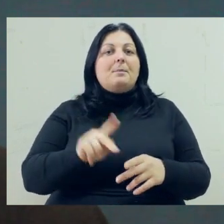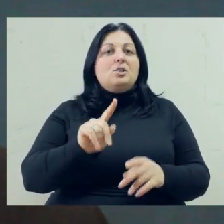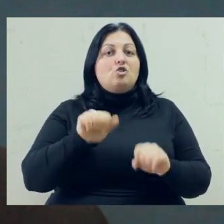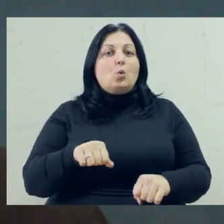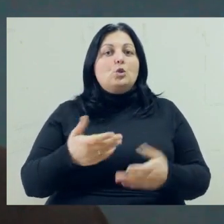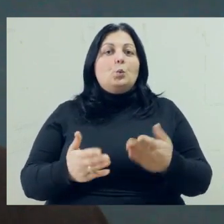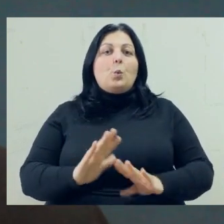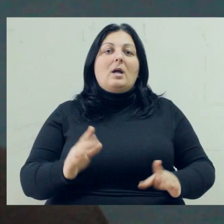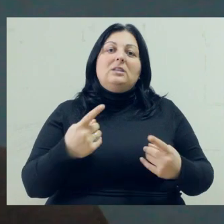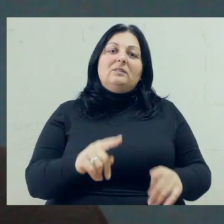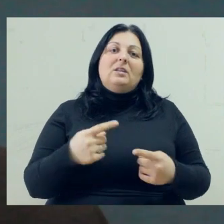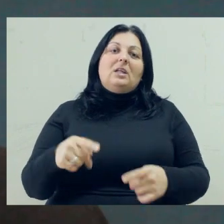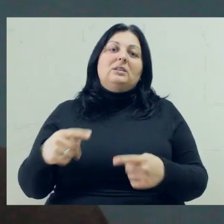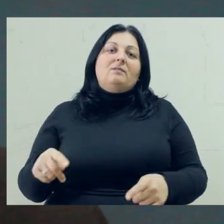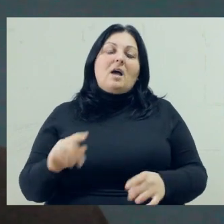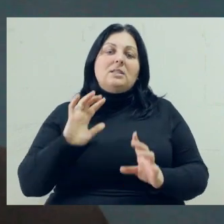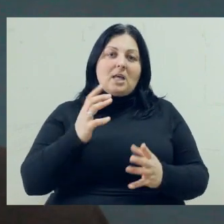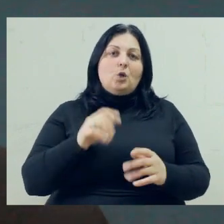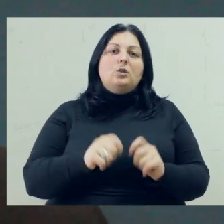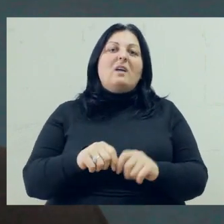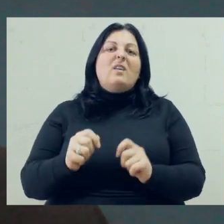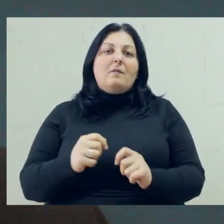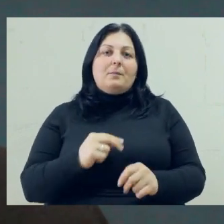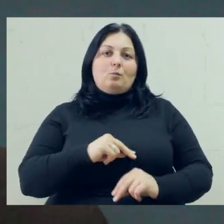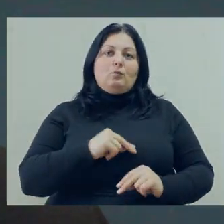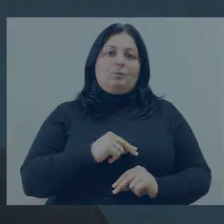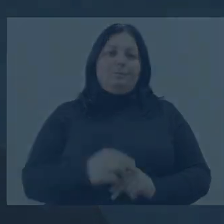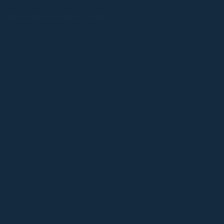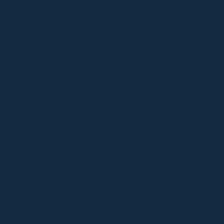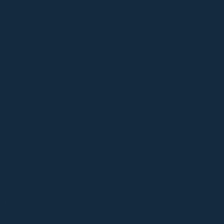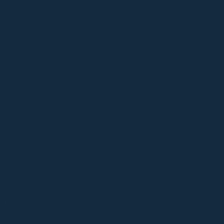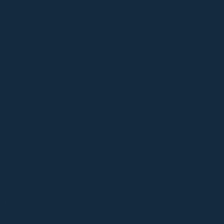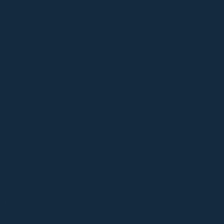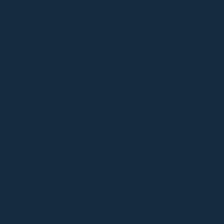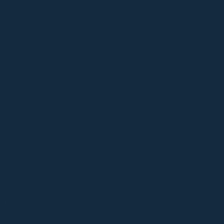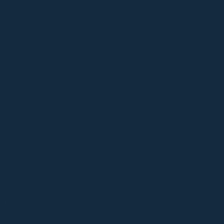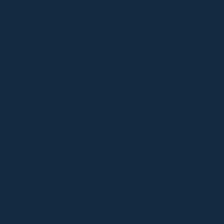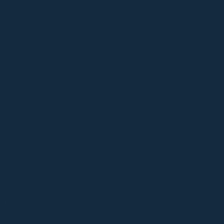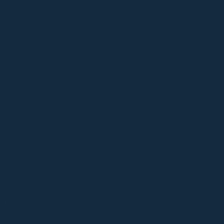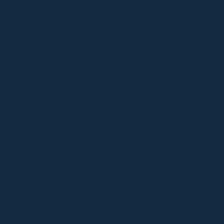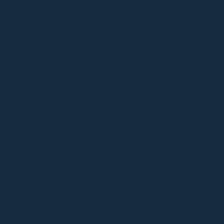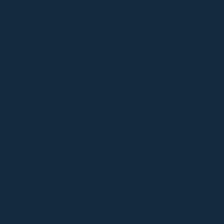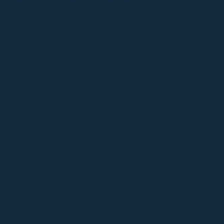picne nimaze, și uzliat tu ara sva da sva, seriozul dar voi obtanga am glaube.